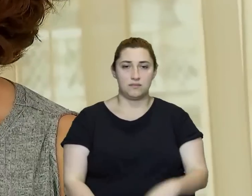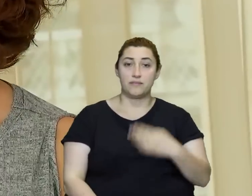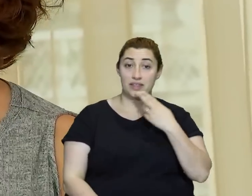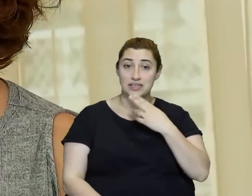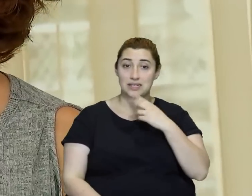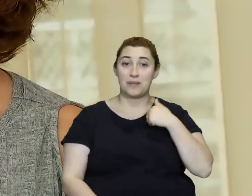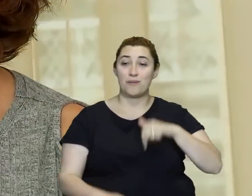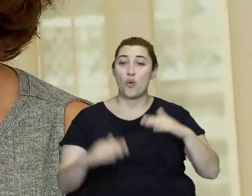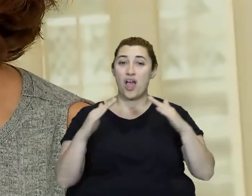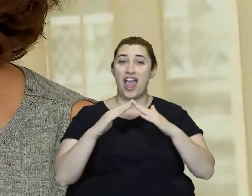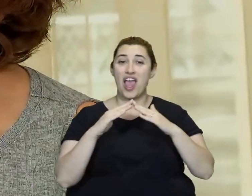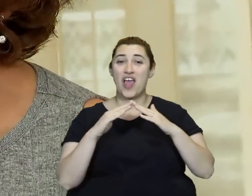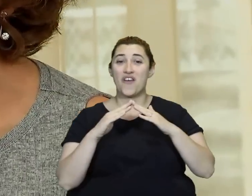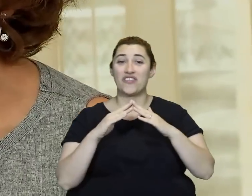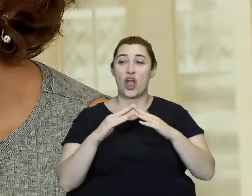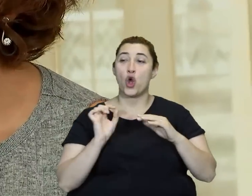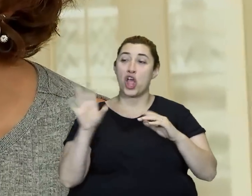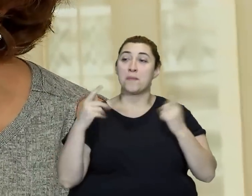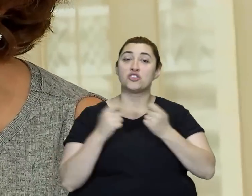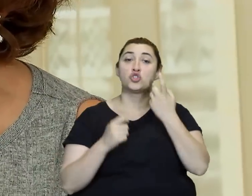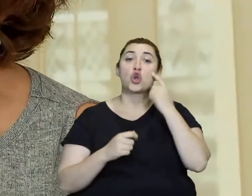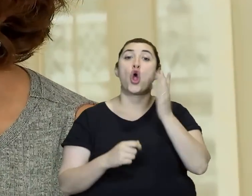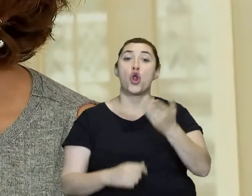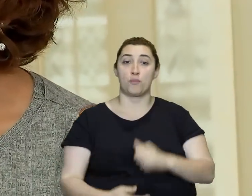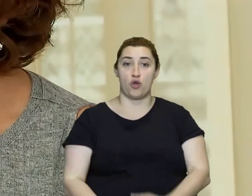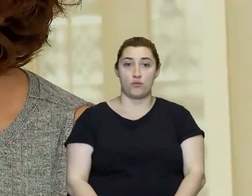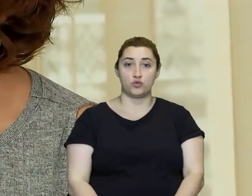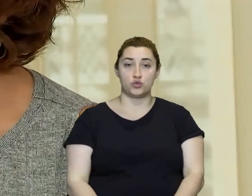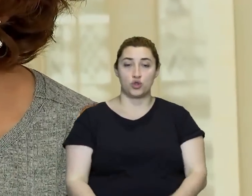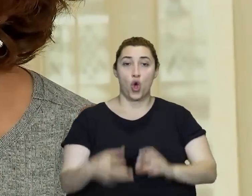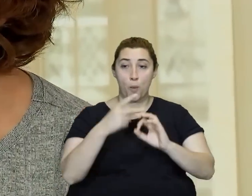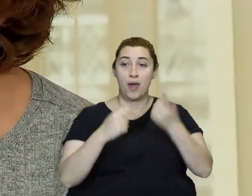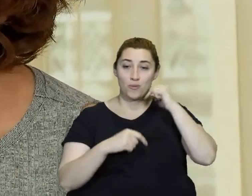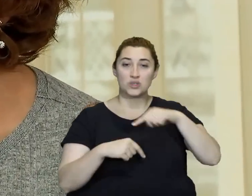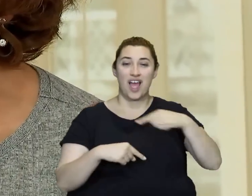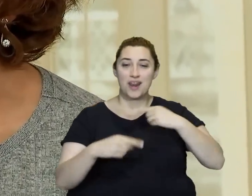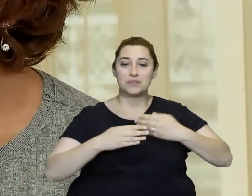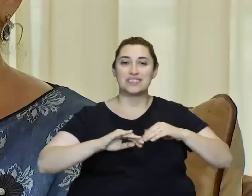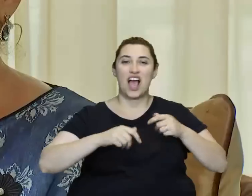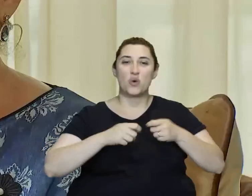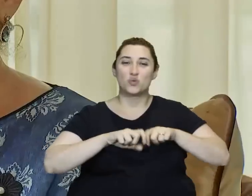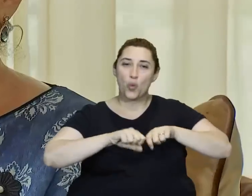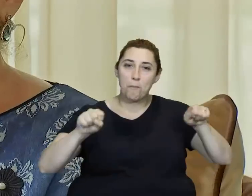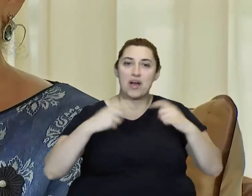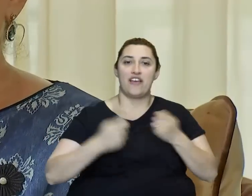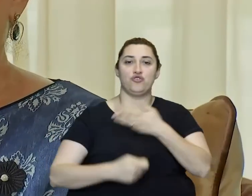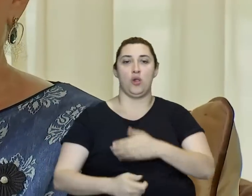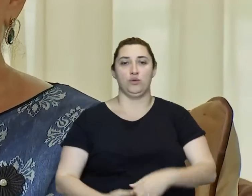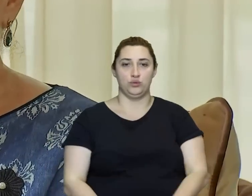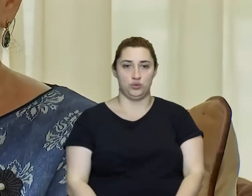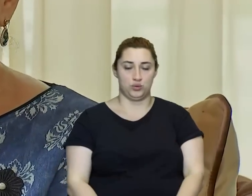Teyze, beni bu evden uzaklaştırmaya çalışıyor, görmüyor musun? Ömer'le bu yüzden aramızı açıyor.